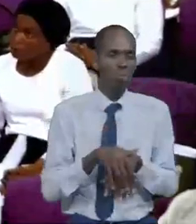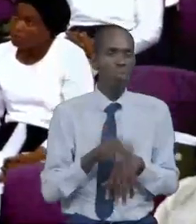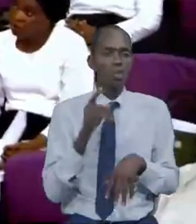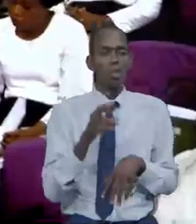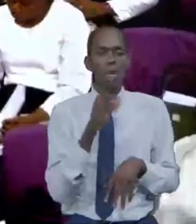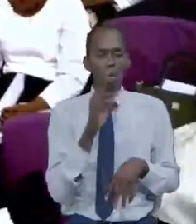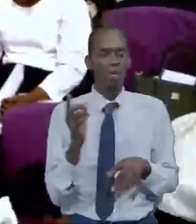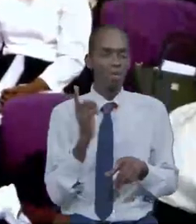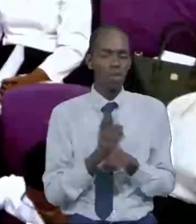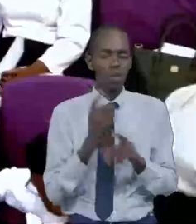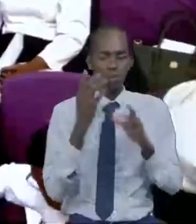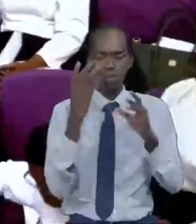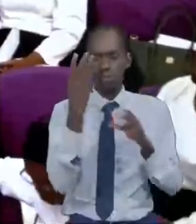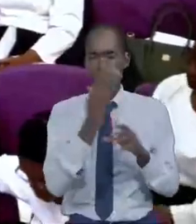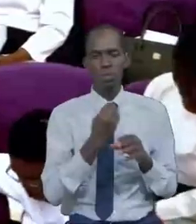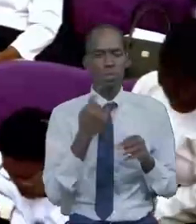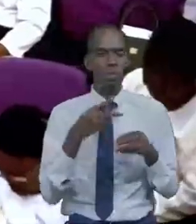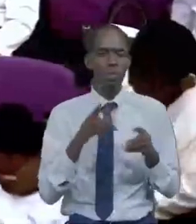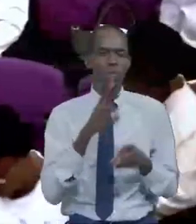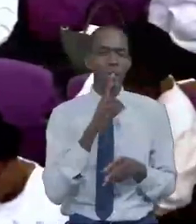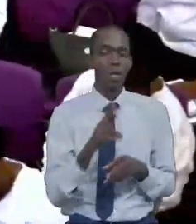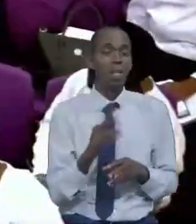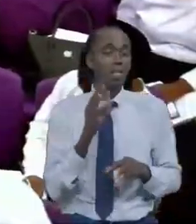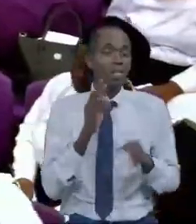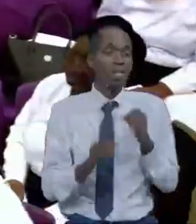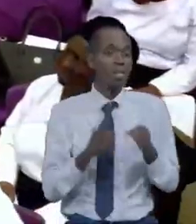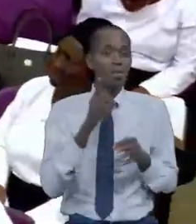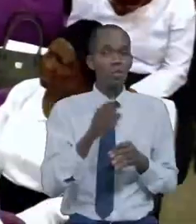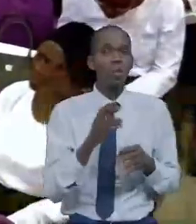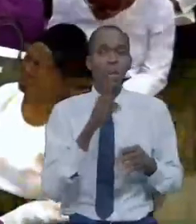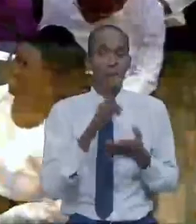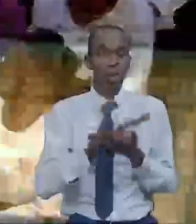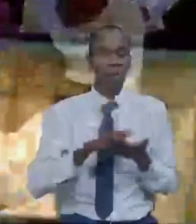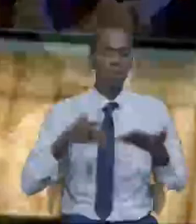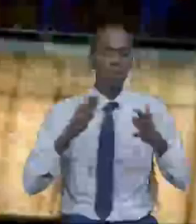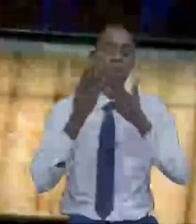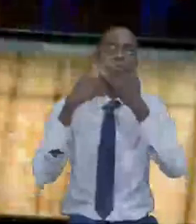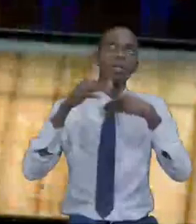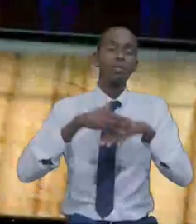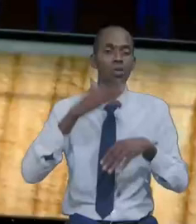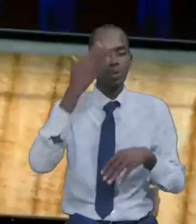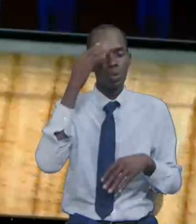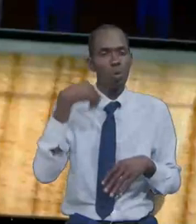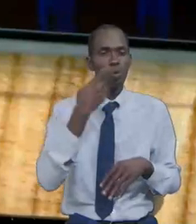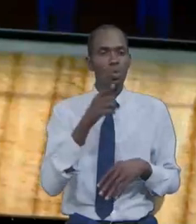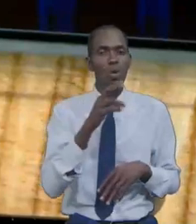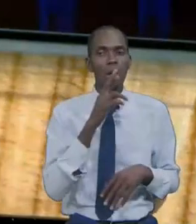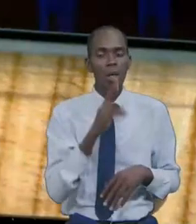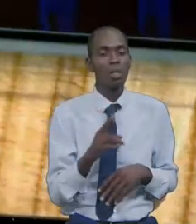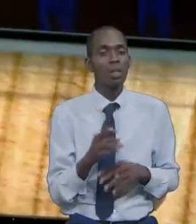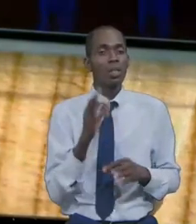tel que tu es, si tu es juste, tu vas toujours agir ainsi. Si tu es converti, tu vas vivre tel que tu